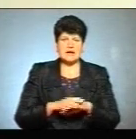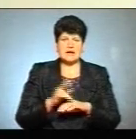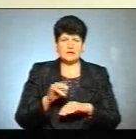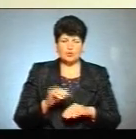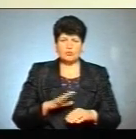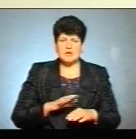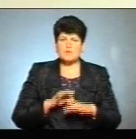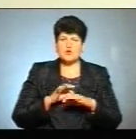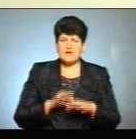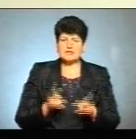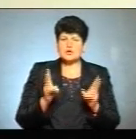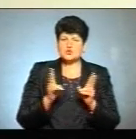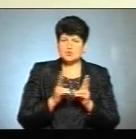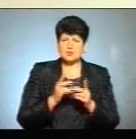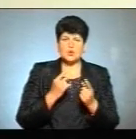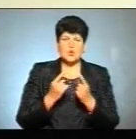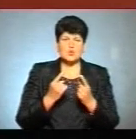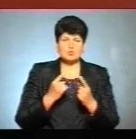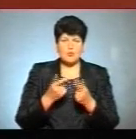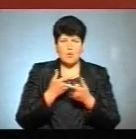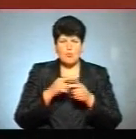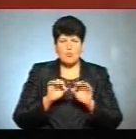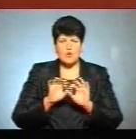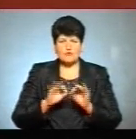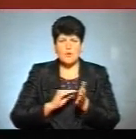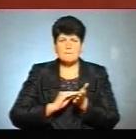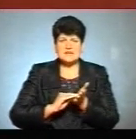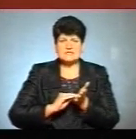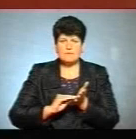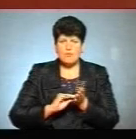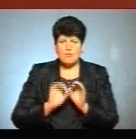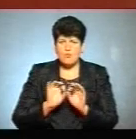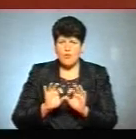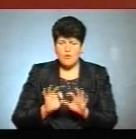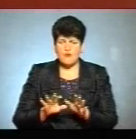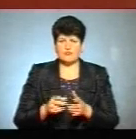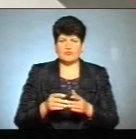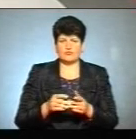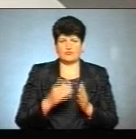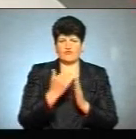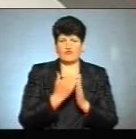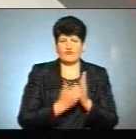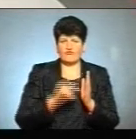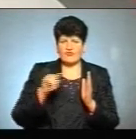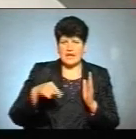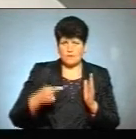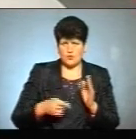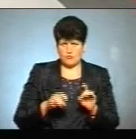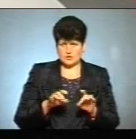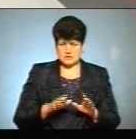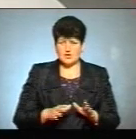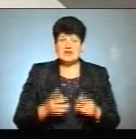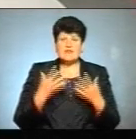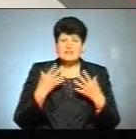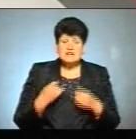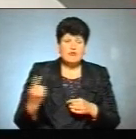проведена зустріч, розмова, проінформовані письмово і доведені до відома вимоги цієї постанови. І відповідно вже в